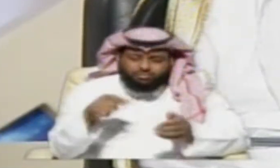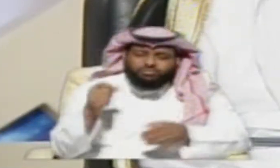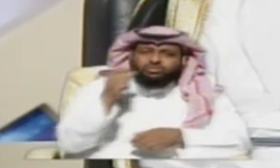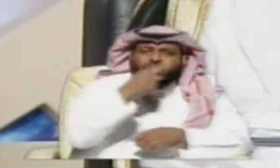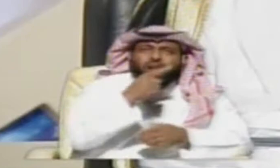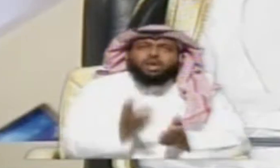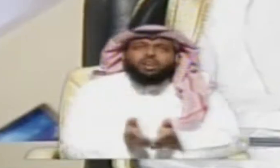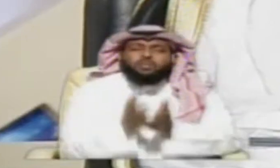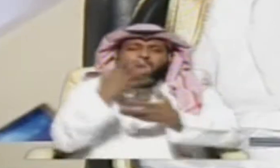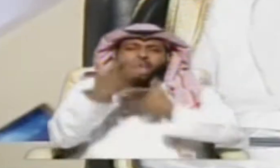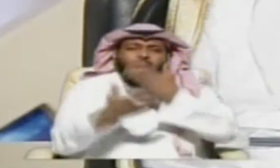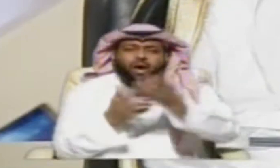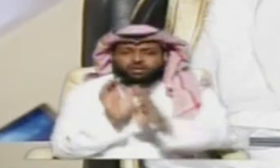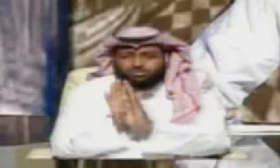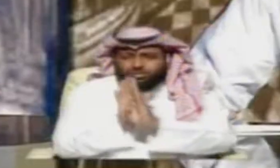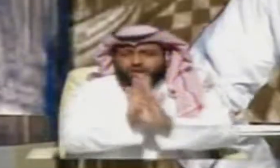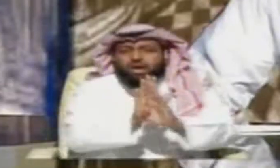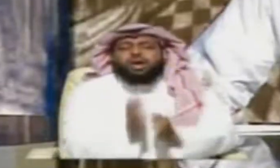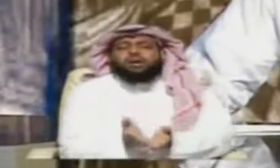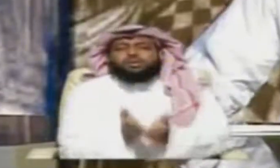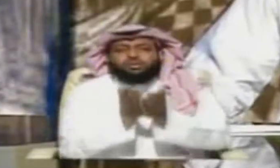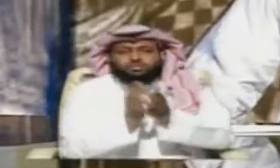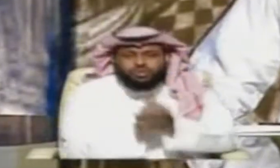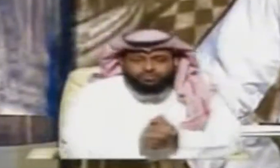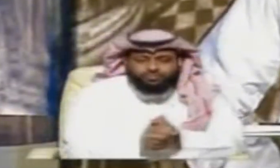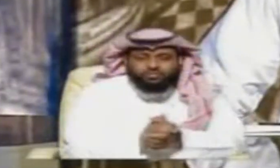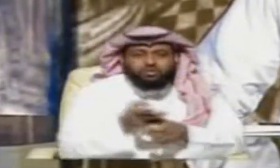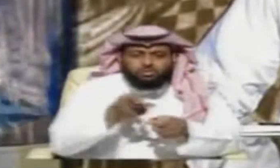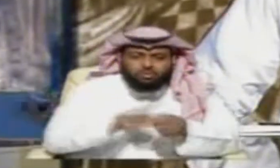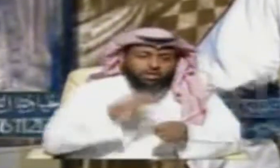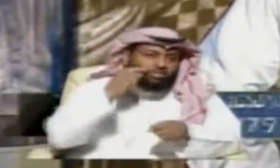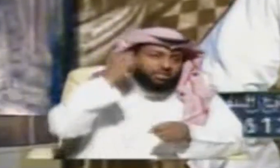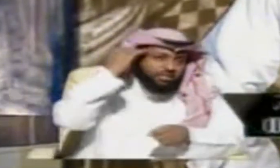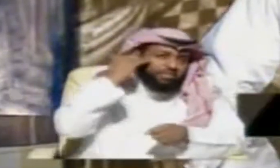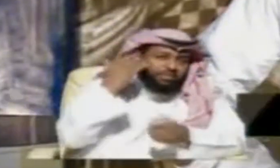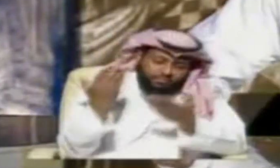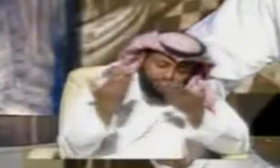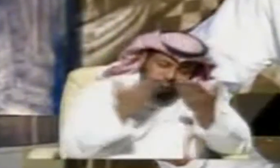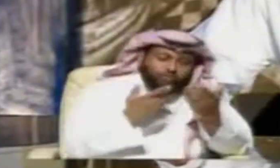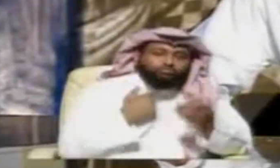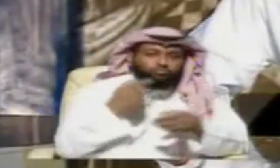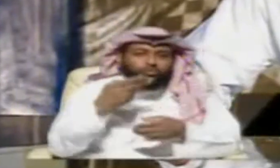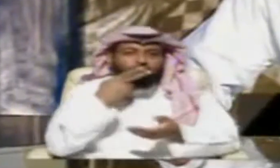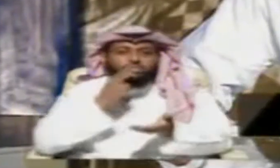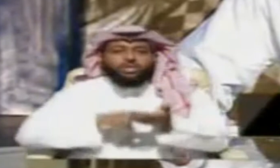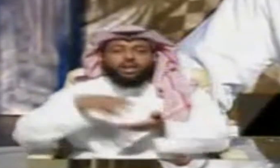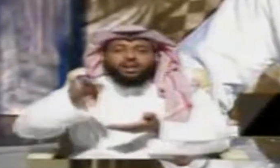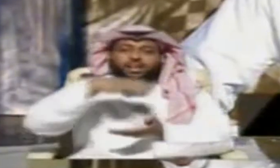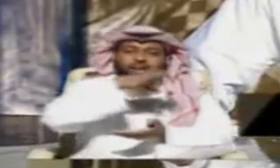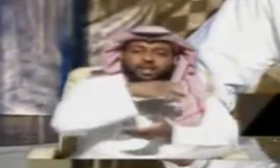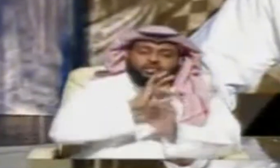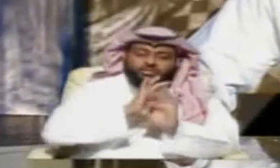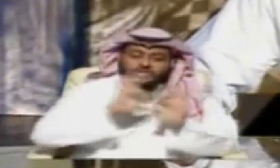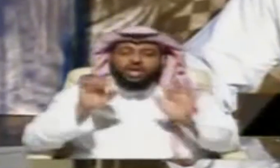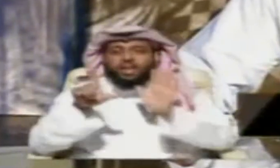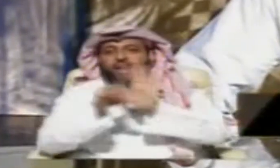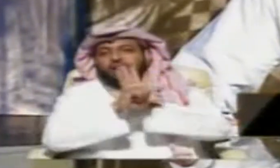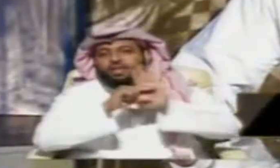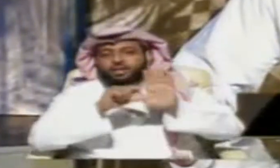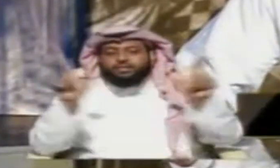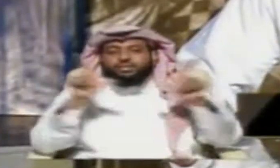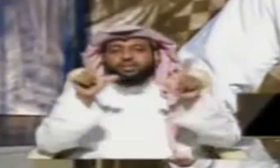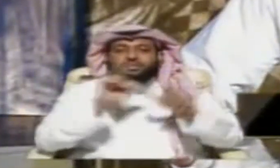بالعتق من النيران. اللهم بارك الله فيكم. نرحب بكم أيها الإخوة أيتها الأخوات، ولمن أراد طرح سؤالي واستفتائي فالأرقام تظهر أمامكم على